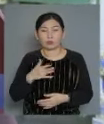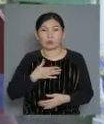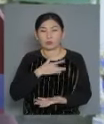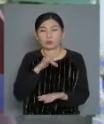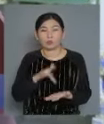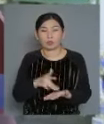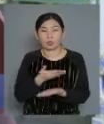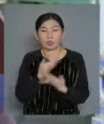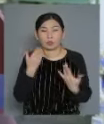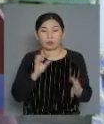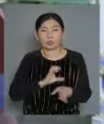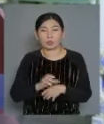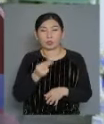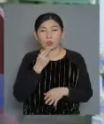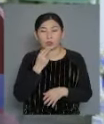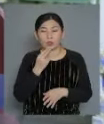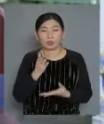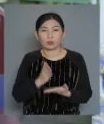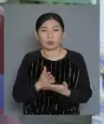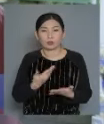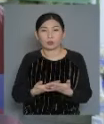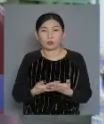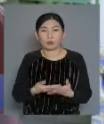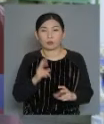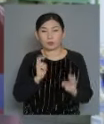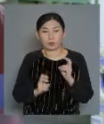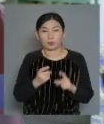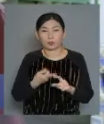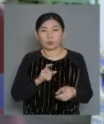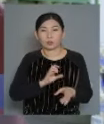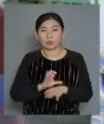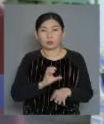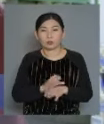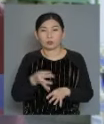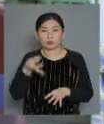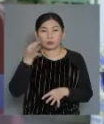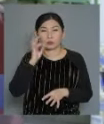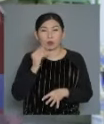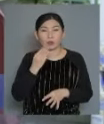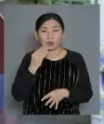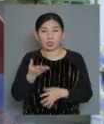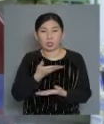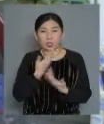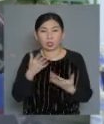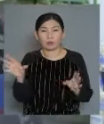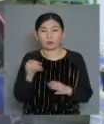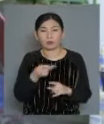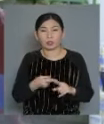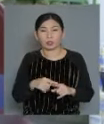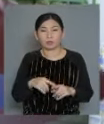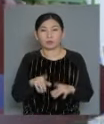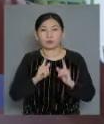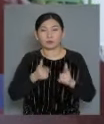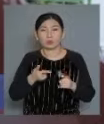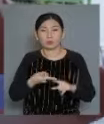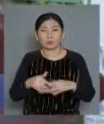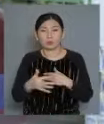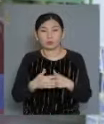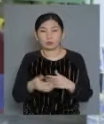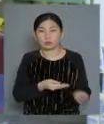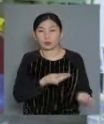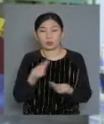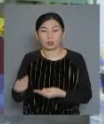нет производителей продуктов. К примеру, нет фабрики по производству конфет, печенья. Почти весь товар поступает извне.